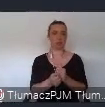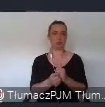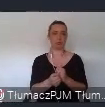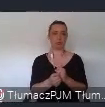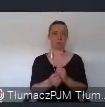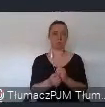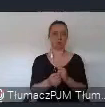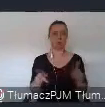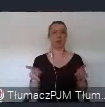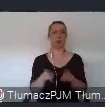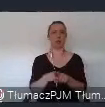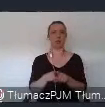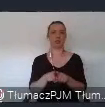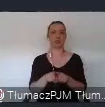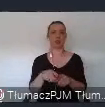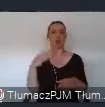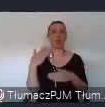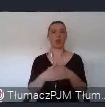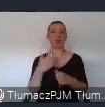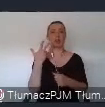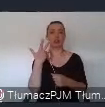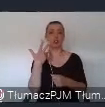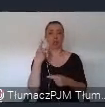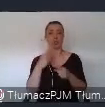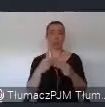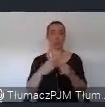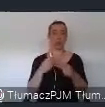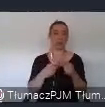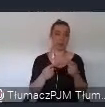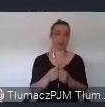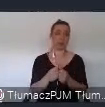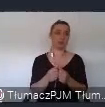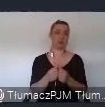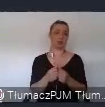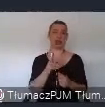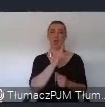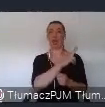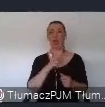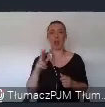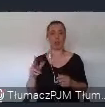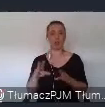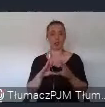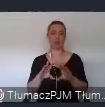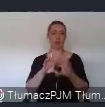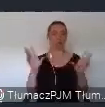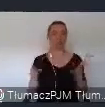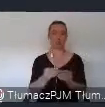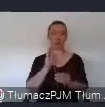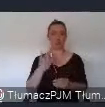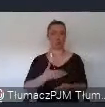proszę Państwa, jeszcze na koniec trzeci element punktu startowego. Wszyscy, i tu trzeba powiedzieć wyraźnie,